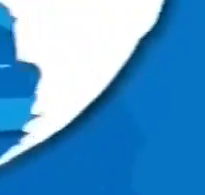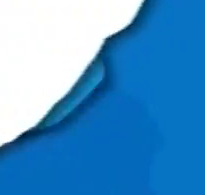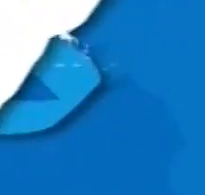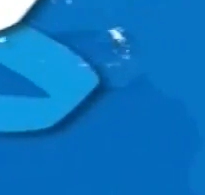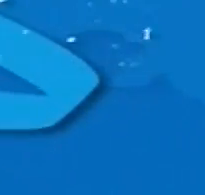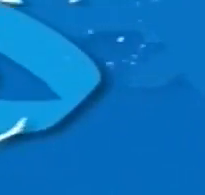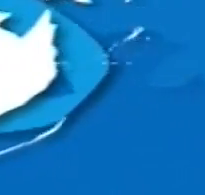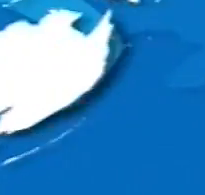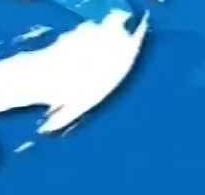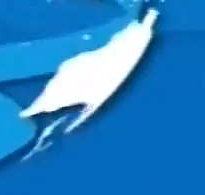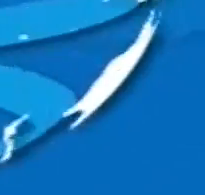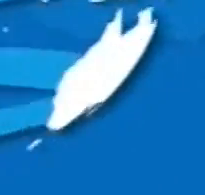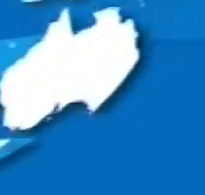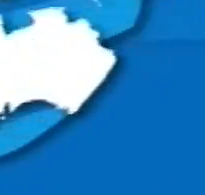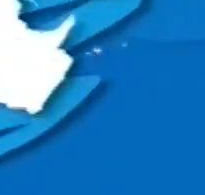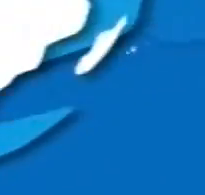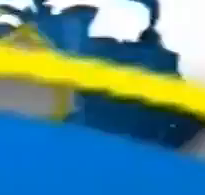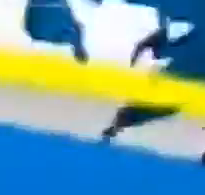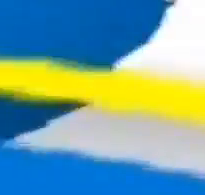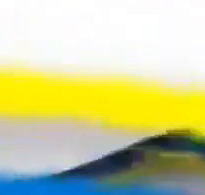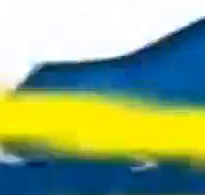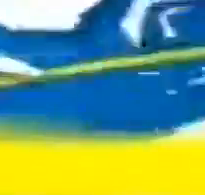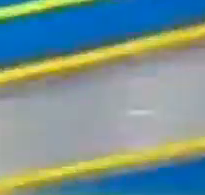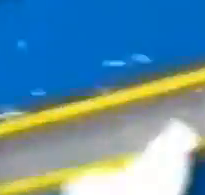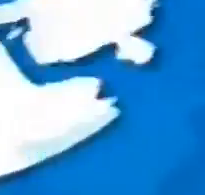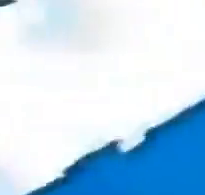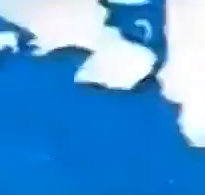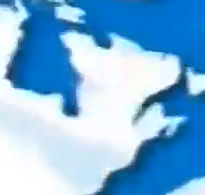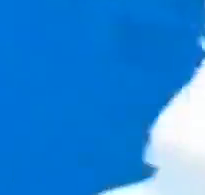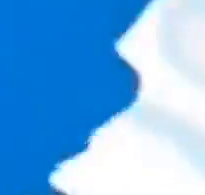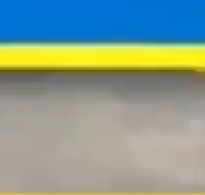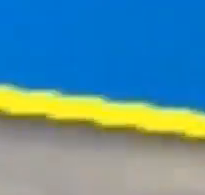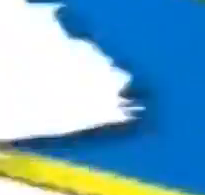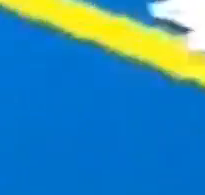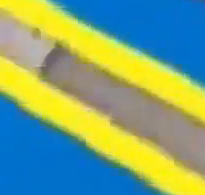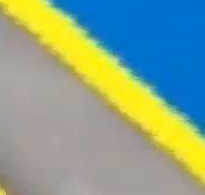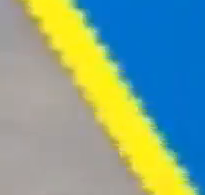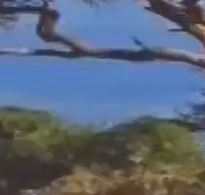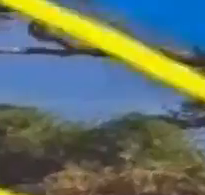Wasomaji wako siku huu ni Shinu na Saidi na Paul Alphonse.